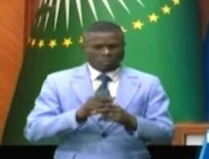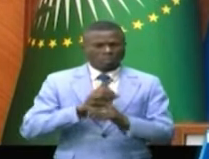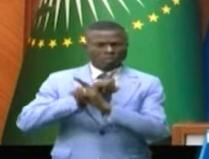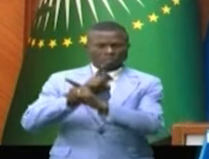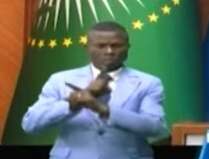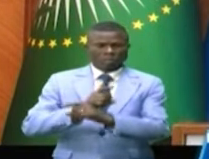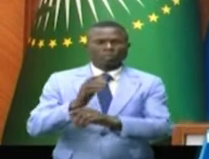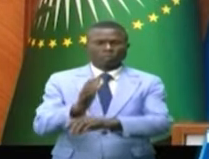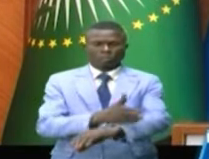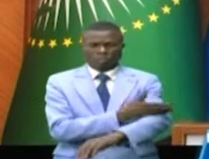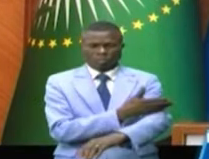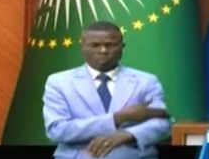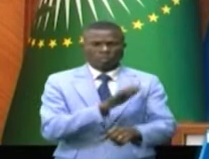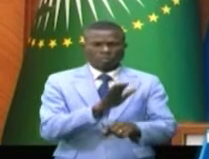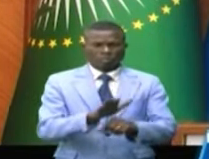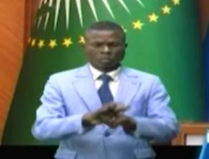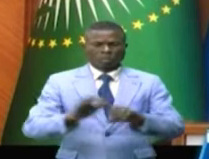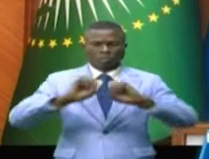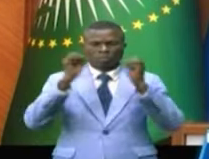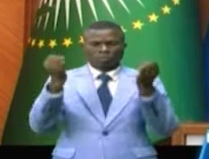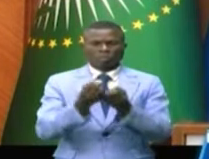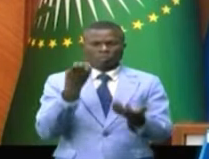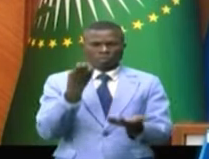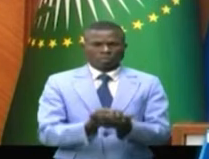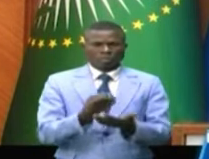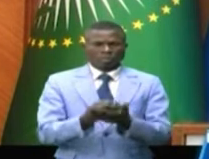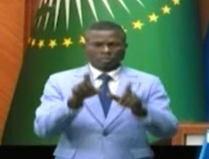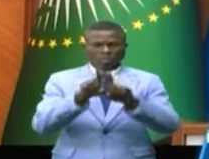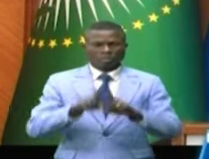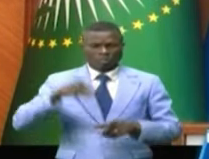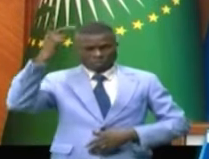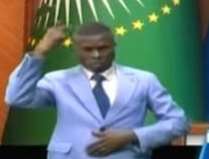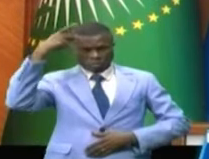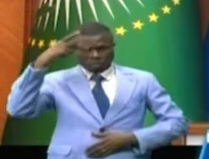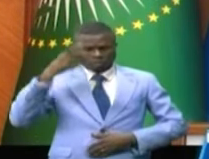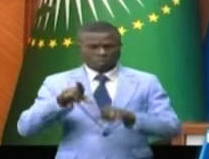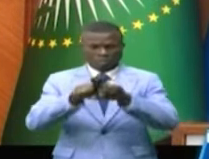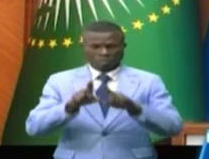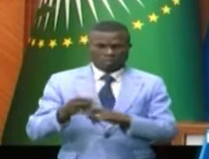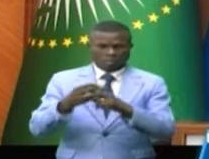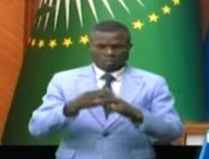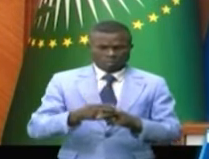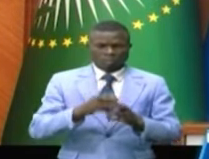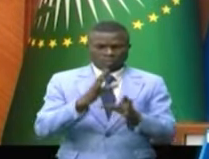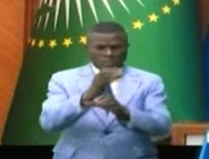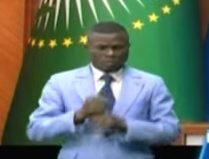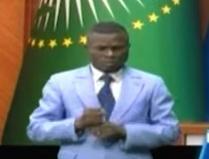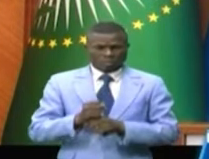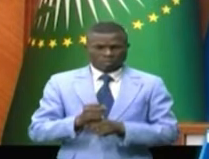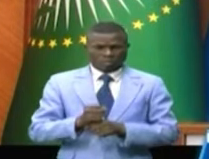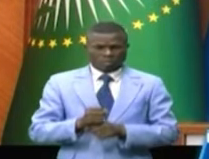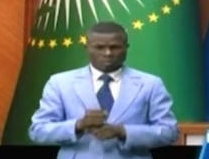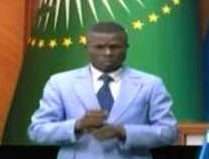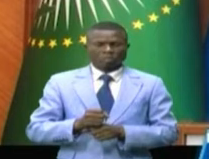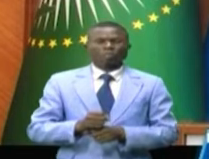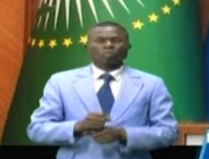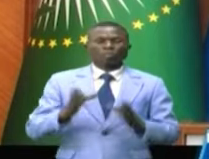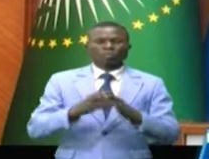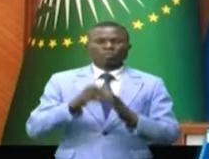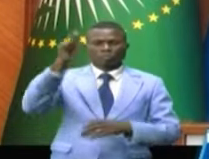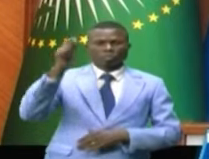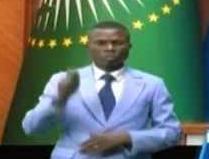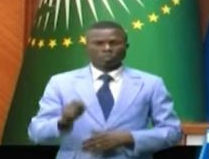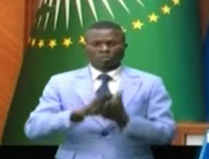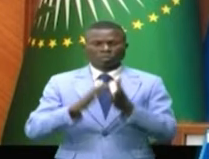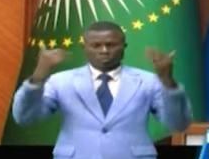les avancées significatives socio-économiques, politiques et sécuritaires acquises par la gouvernance militaire